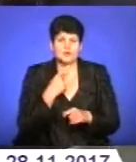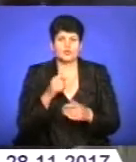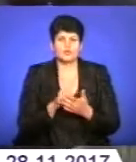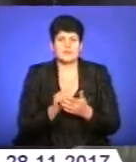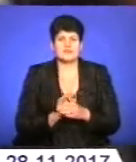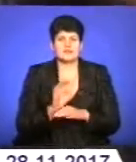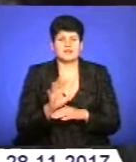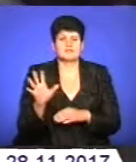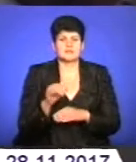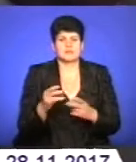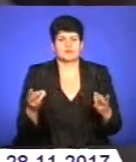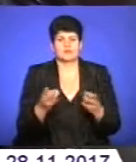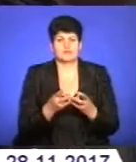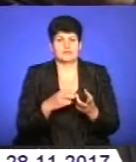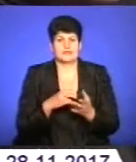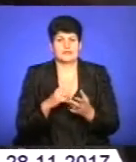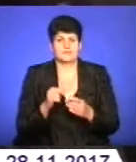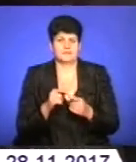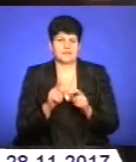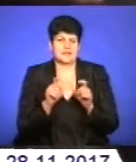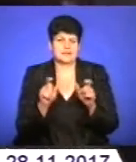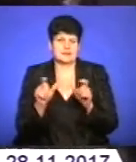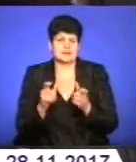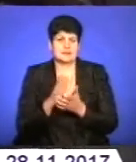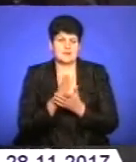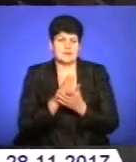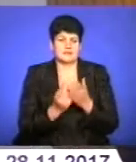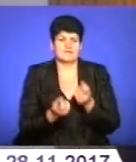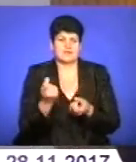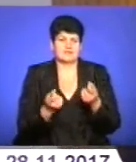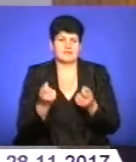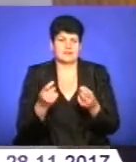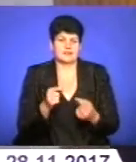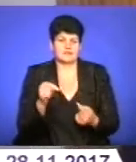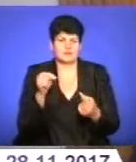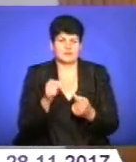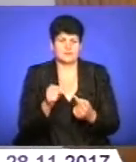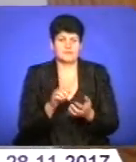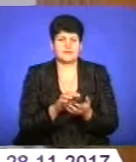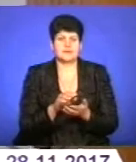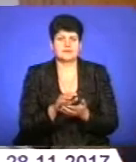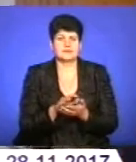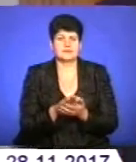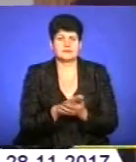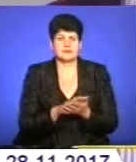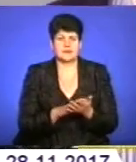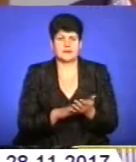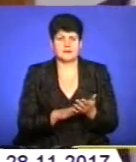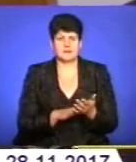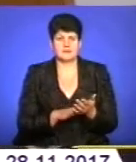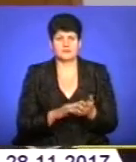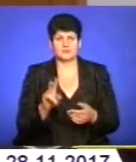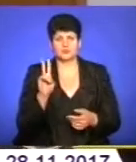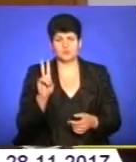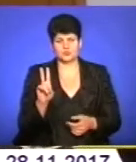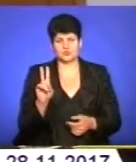відправляли в усі необхідні інстанції, які мали виявити невідповідності. Заява знайшла, що 2